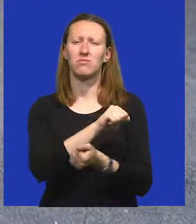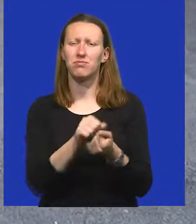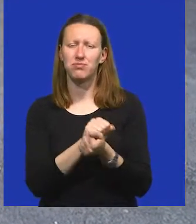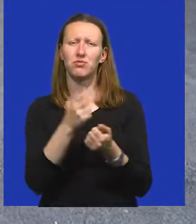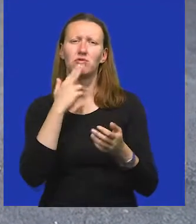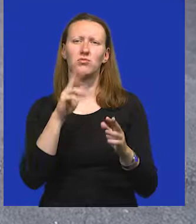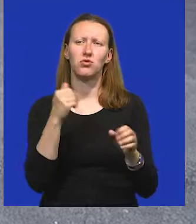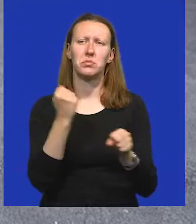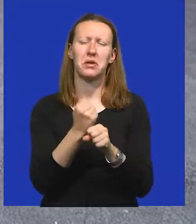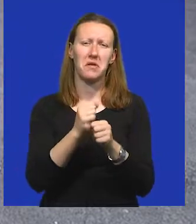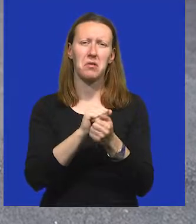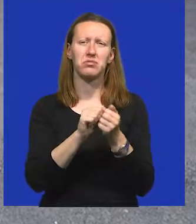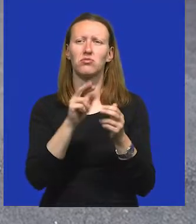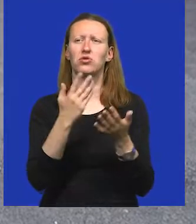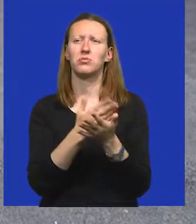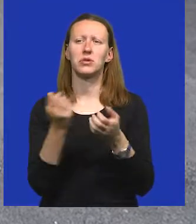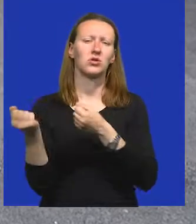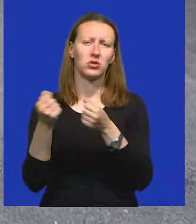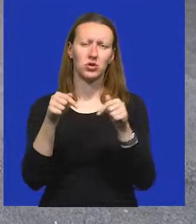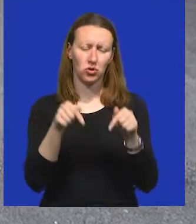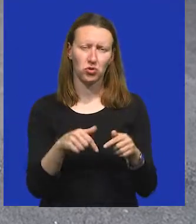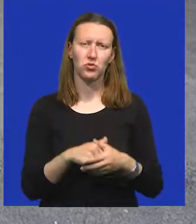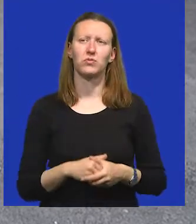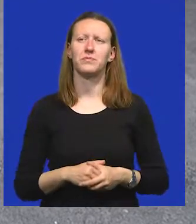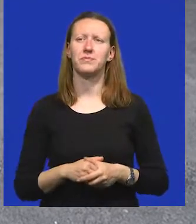tutto quello che può essere riciclato può essere portato qua.